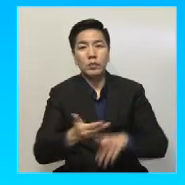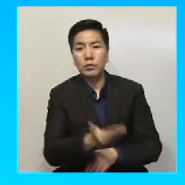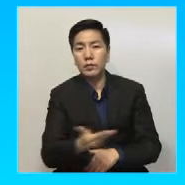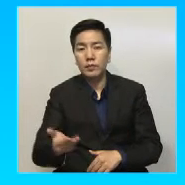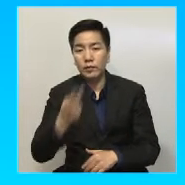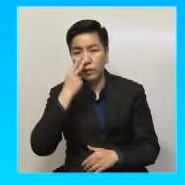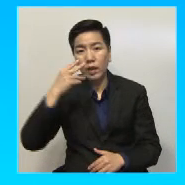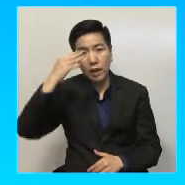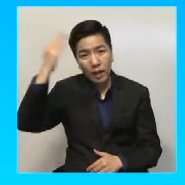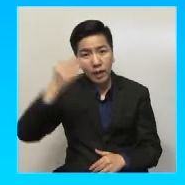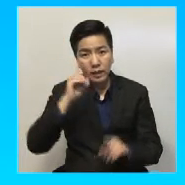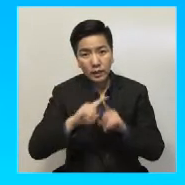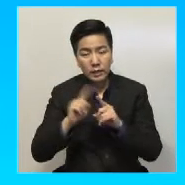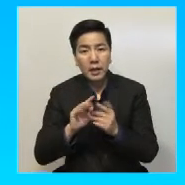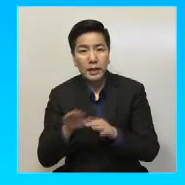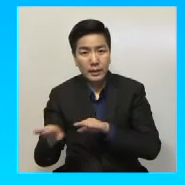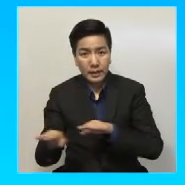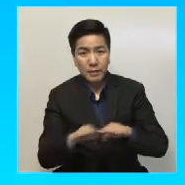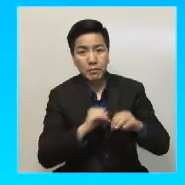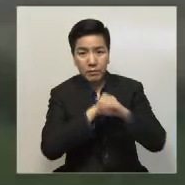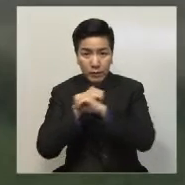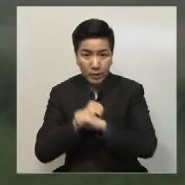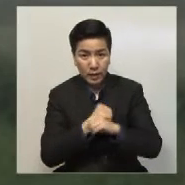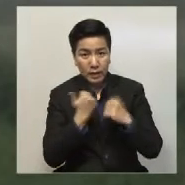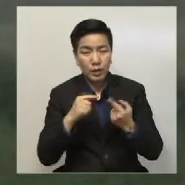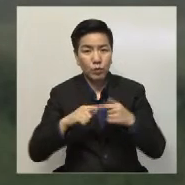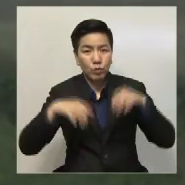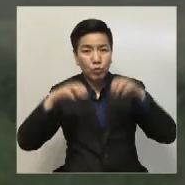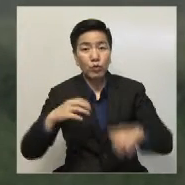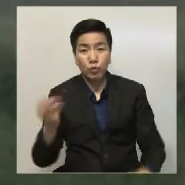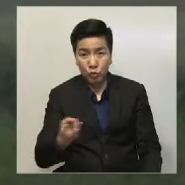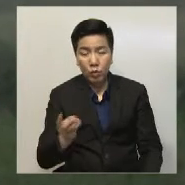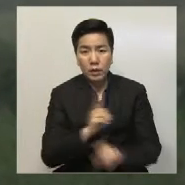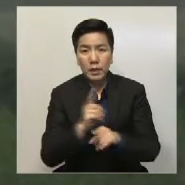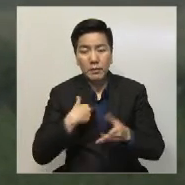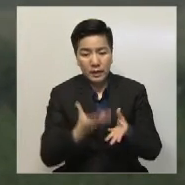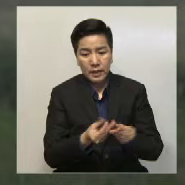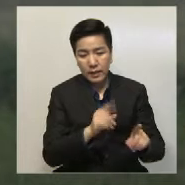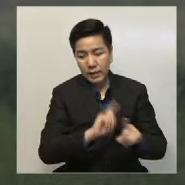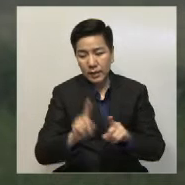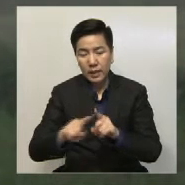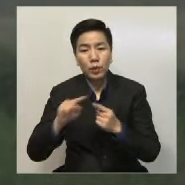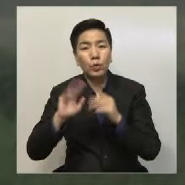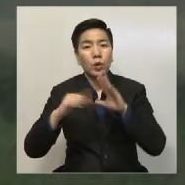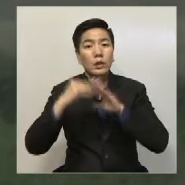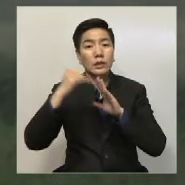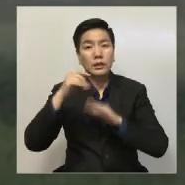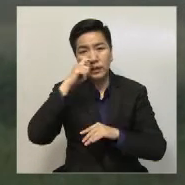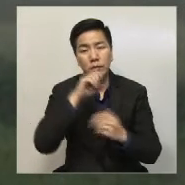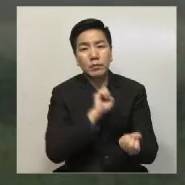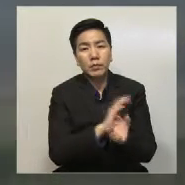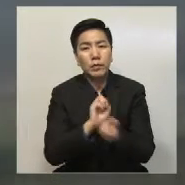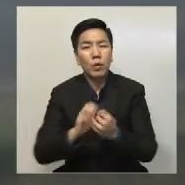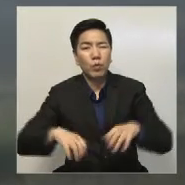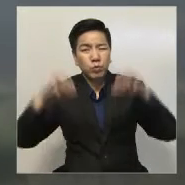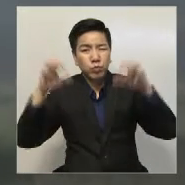รับมือกับสภาพอากาศที่เปลี่ยนแปลงไว้ด้วยนะคะแม้จะมีฝนลดแต่ก็มีหลายพื้นที่ในพื้นที่ตอนบนของประเทศเนี่ยได้รับผลกระ